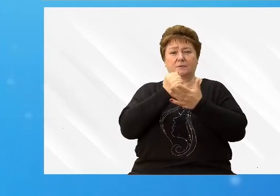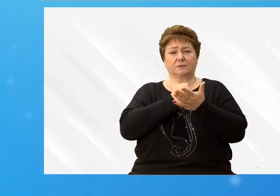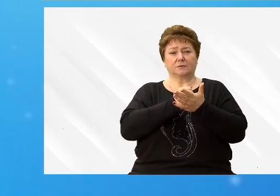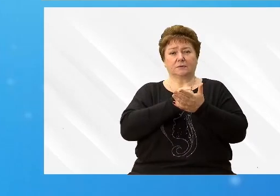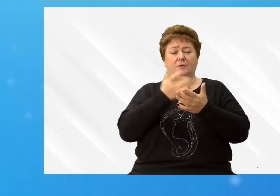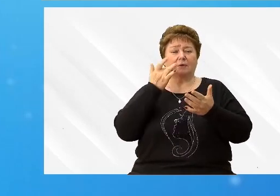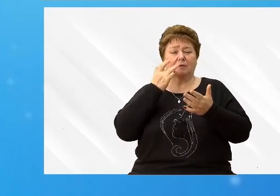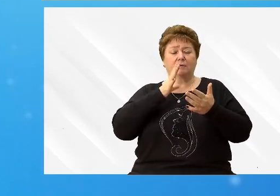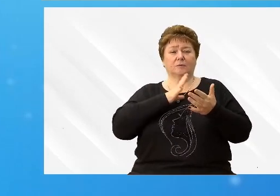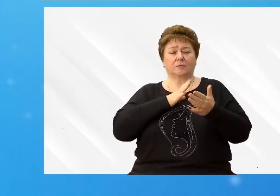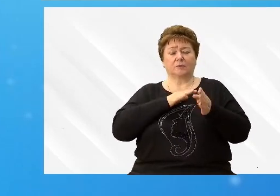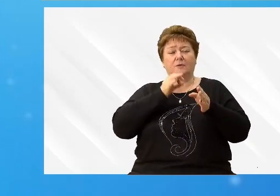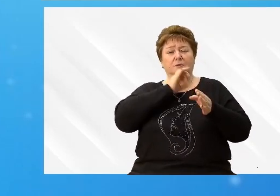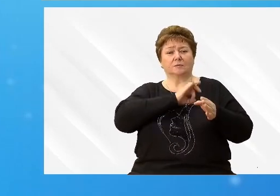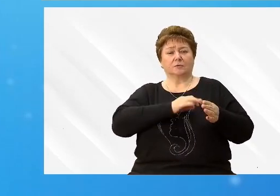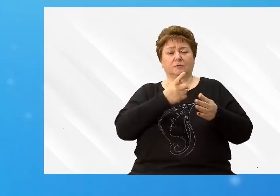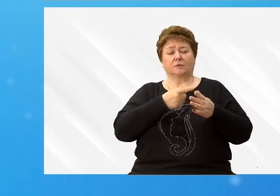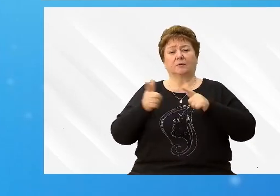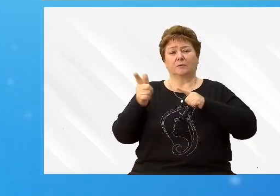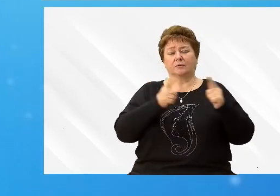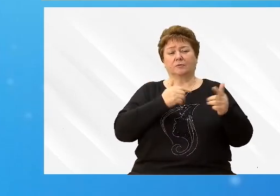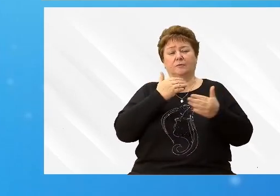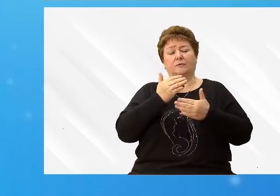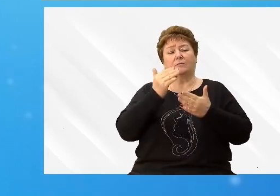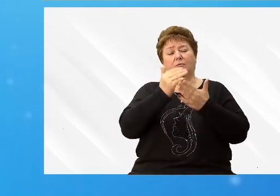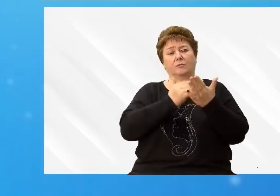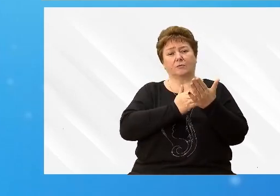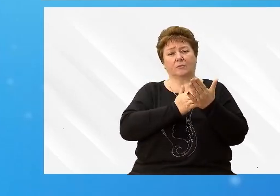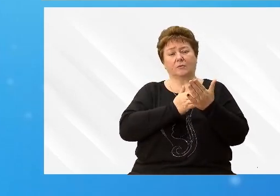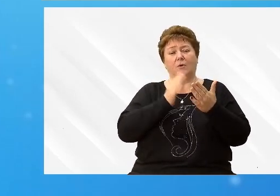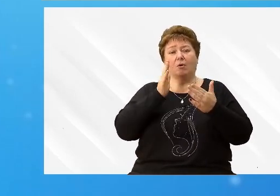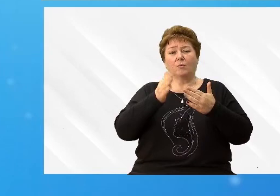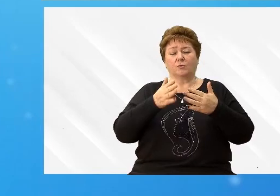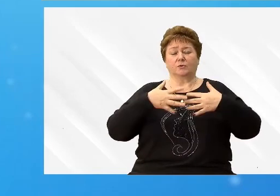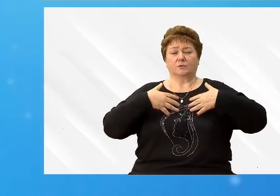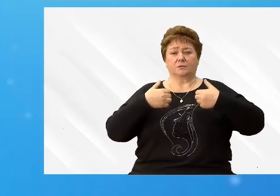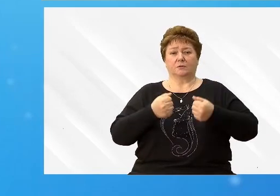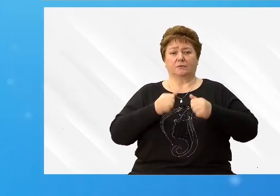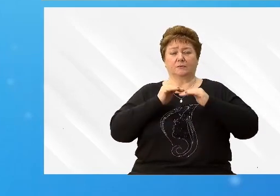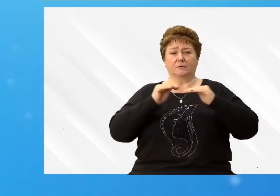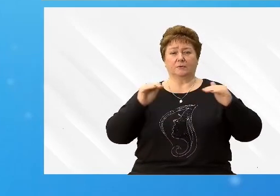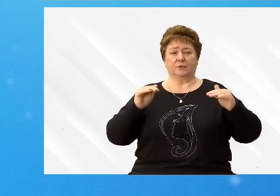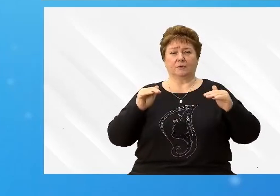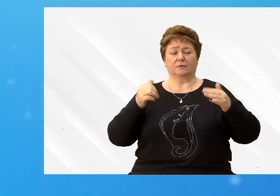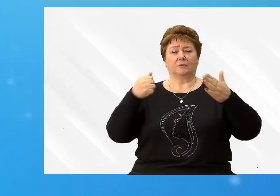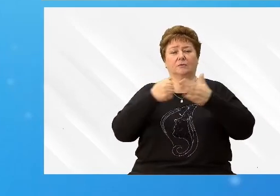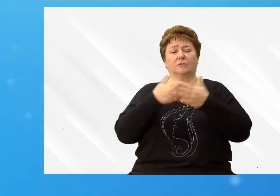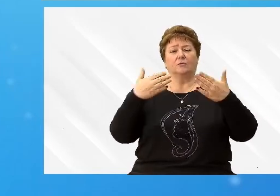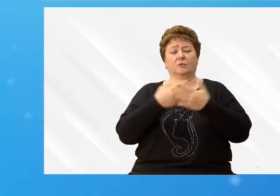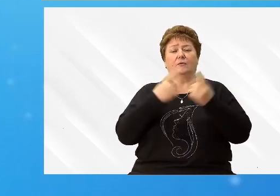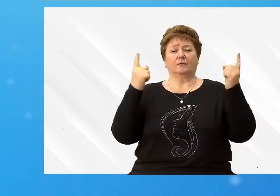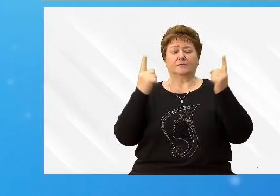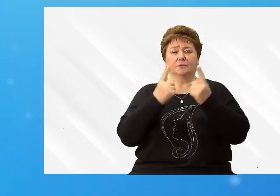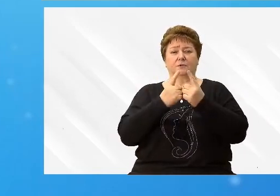которые были использованы для подготовки к уроку будьте здорово ребята до новых